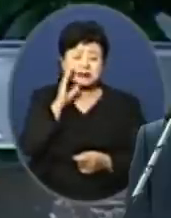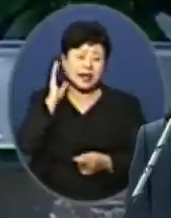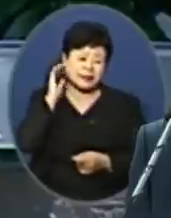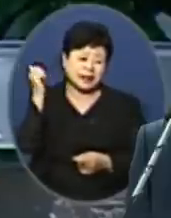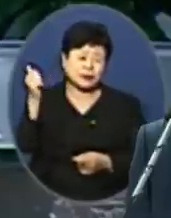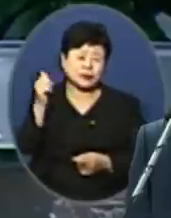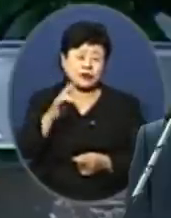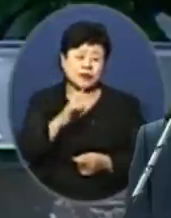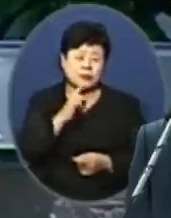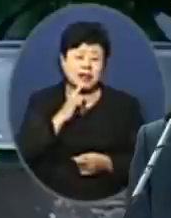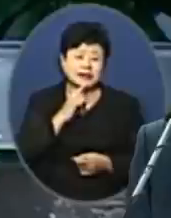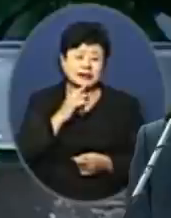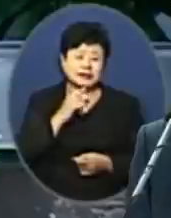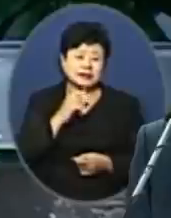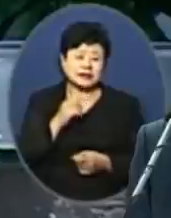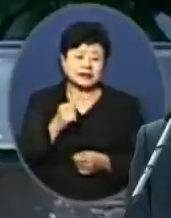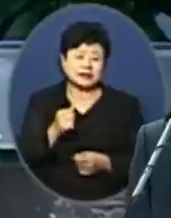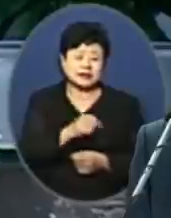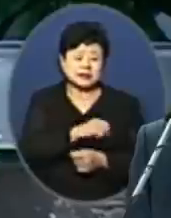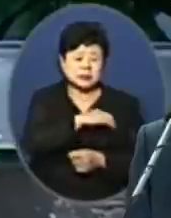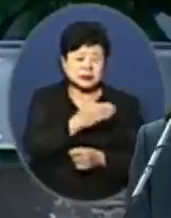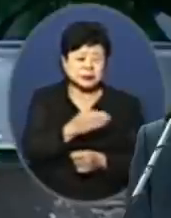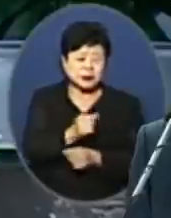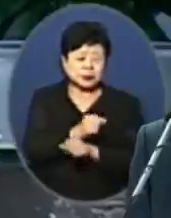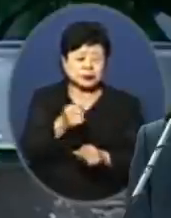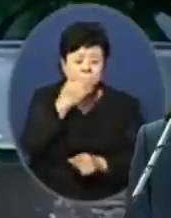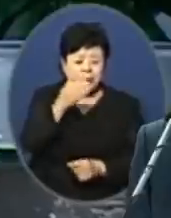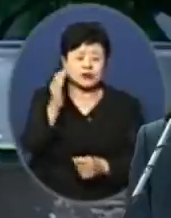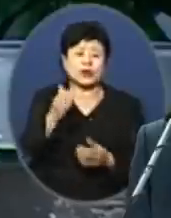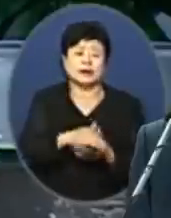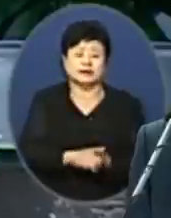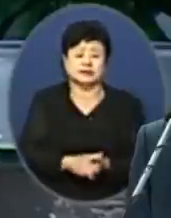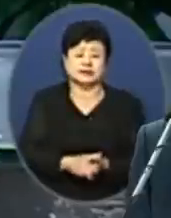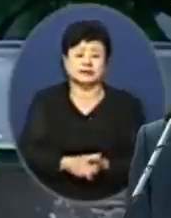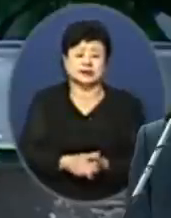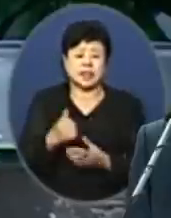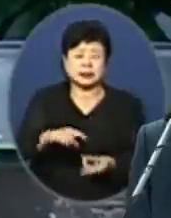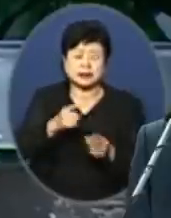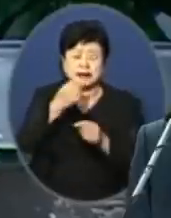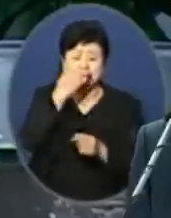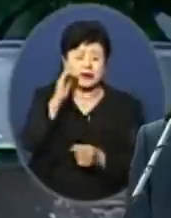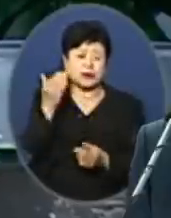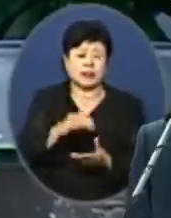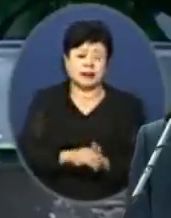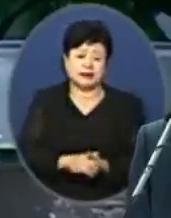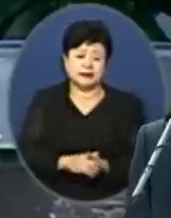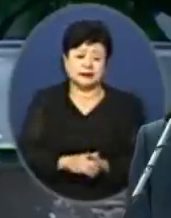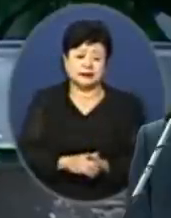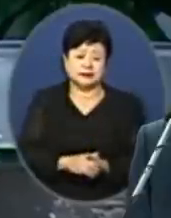대통령만 특명을 내리면 그를 살릴 수가 있는 것입니다. 그